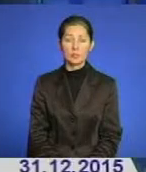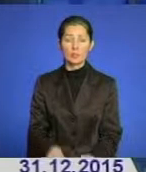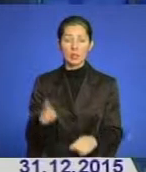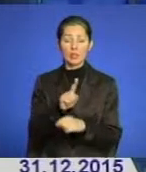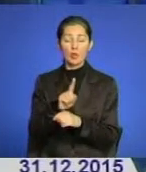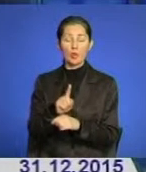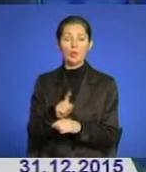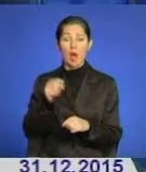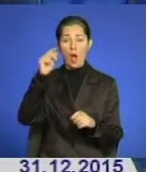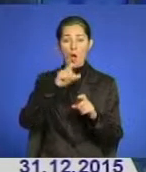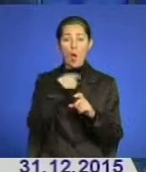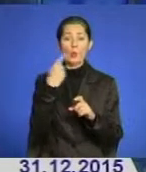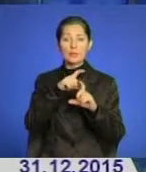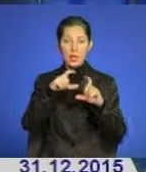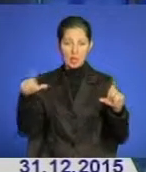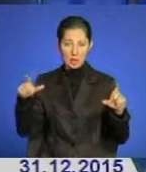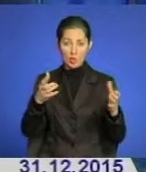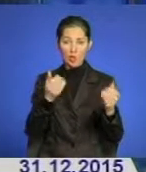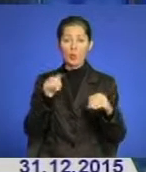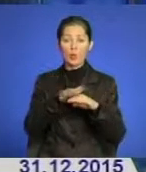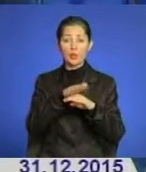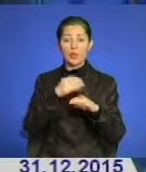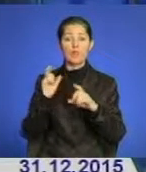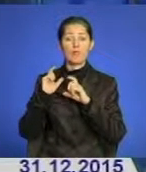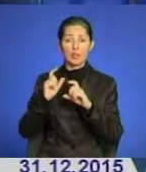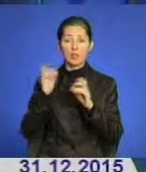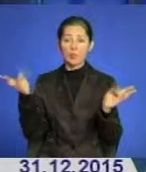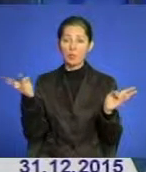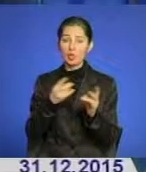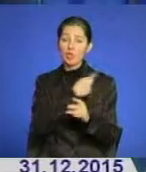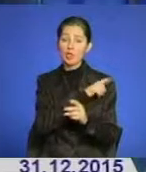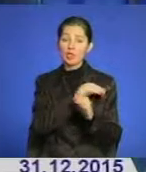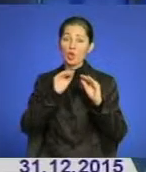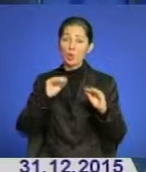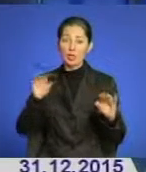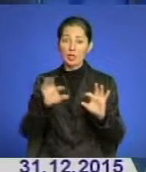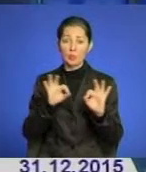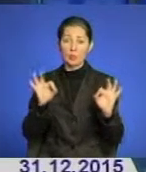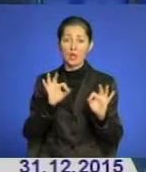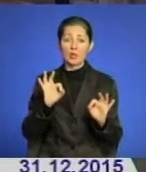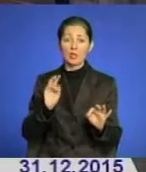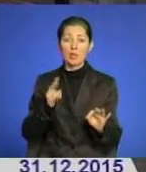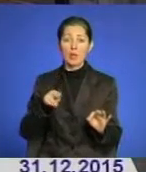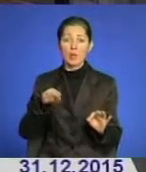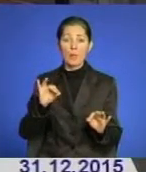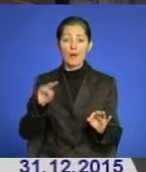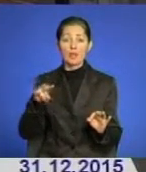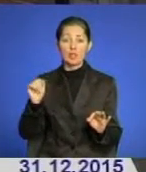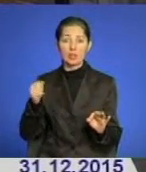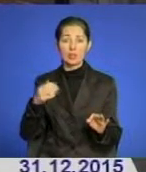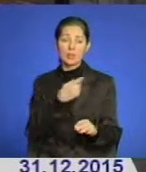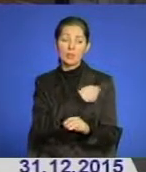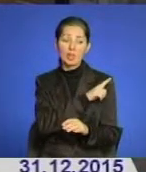Тернопільська університетська лікарня отримала гуманітарний вантаж необхідного медичного обладнання, розповідає Оксана Павлишин.